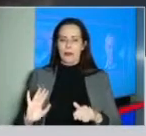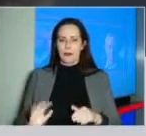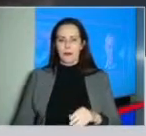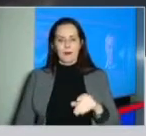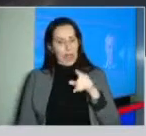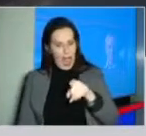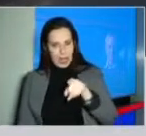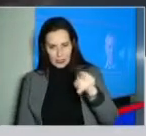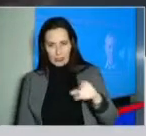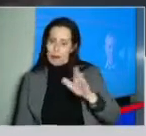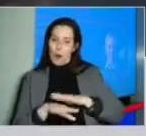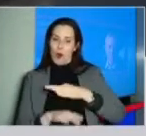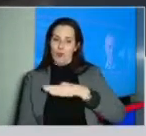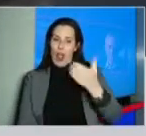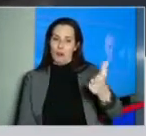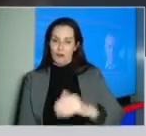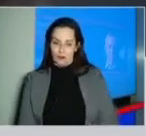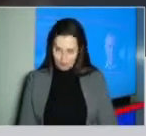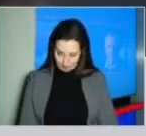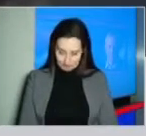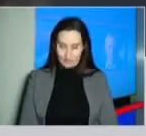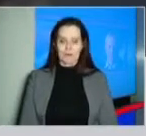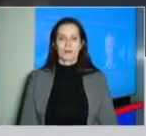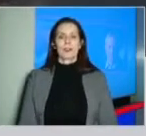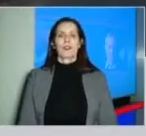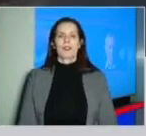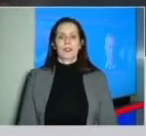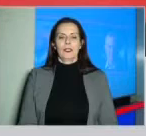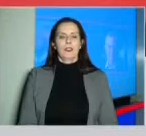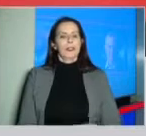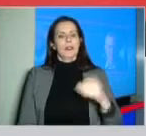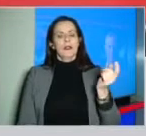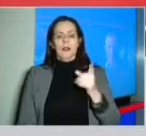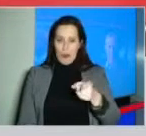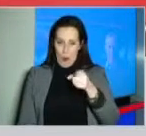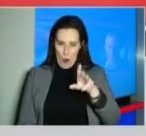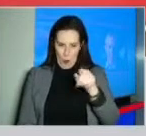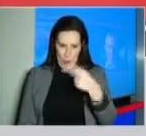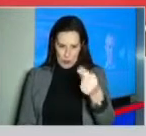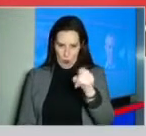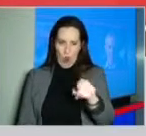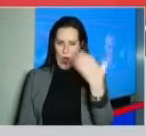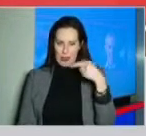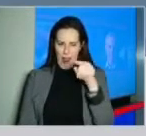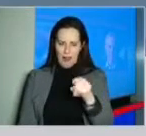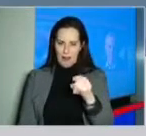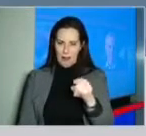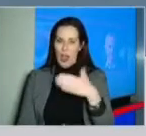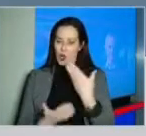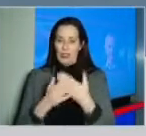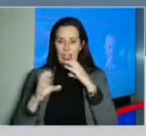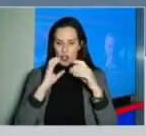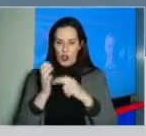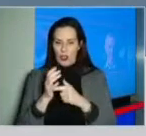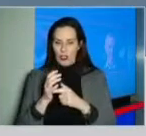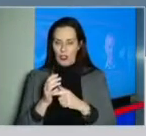השמאל מהימין הרך. אז בואו נעבור למומחה שלנו לענייני מפלגות מרכז, מוטי אוחנה. מי שלא יודע, מוטי אוחנה היה יועץ התקשורת